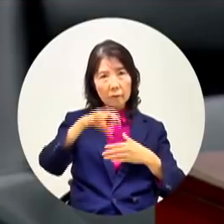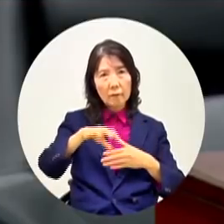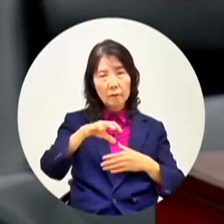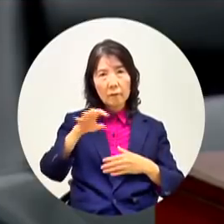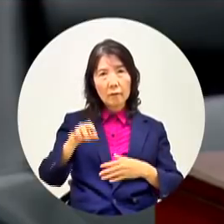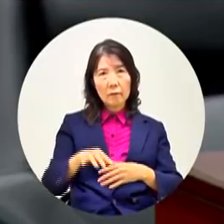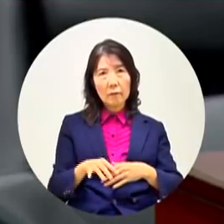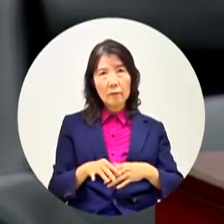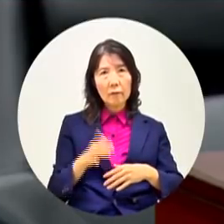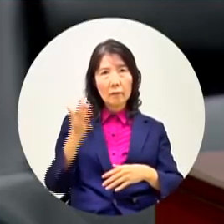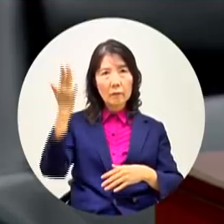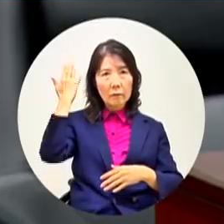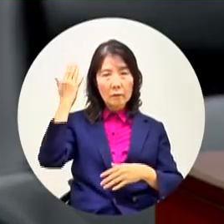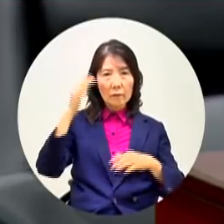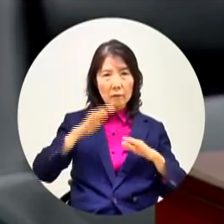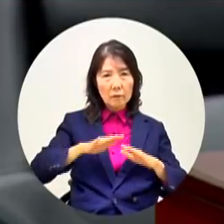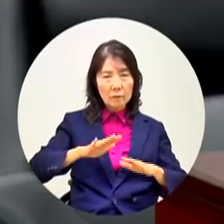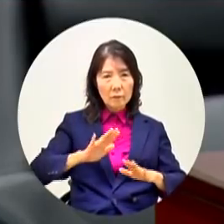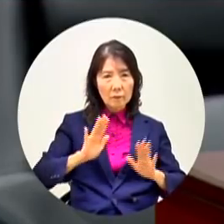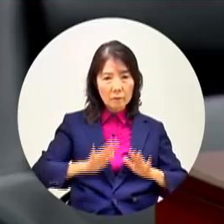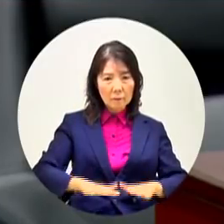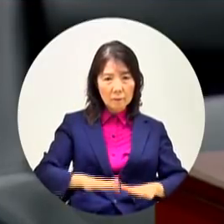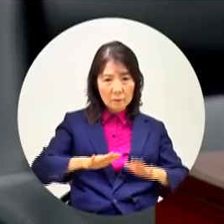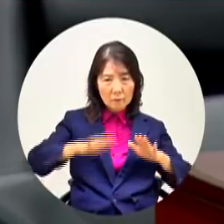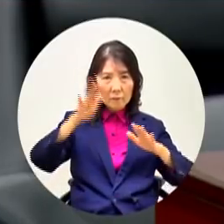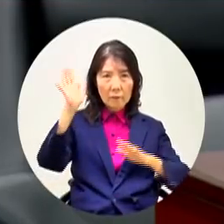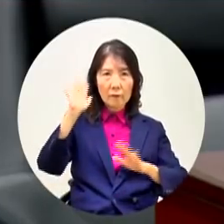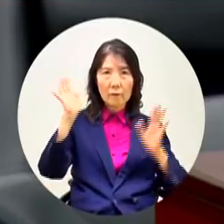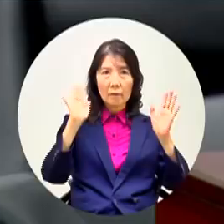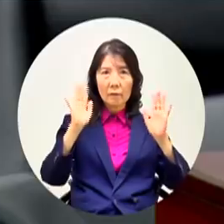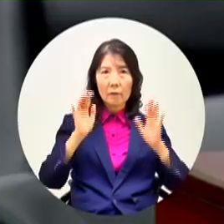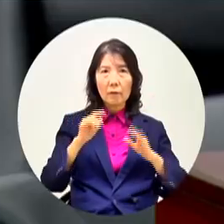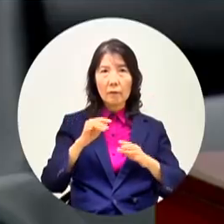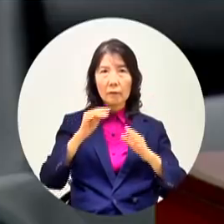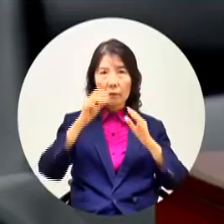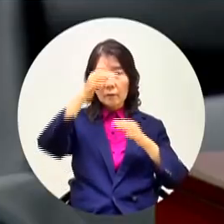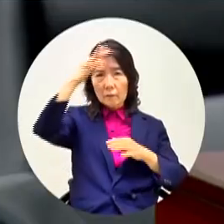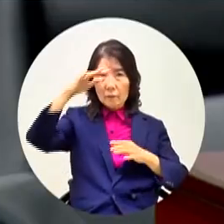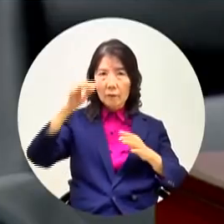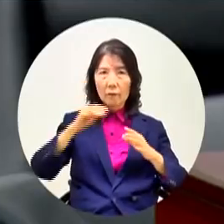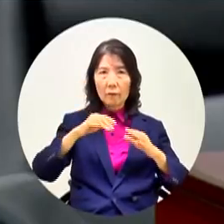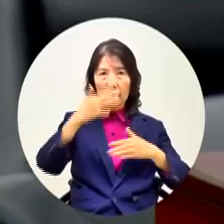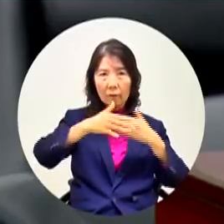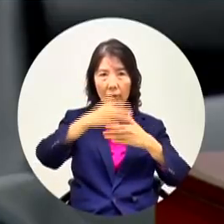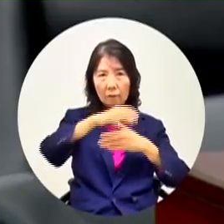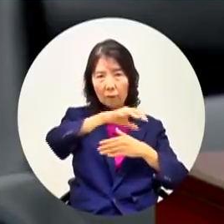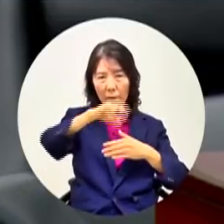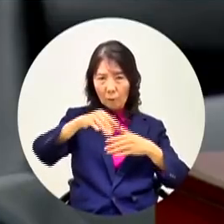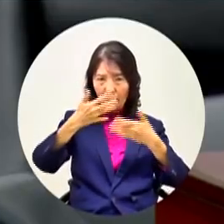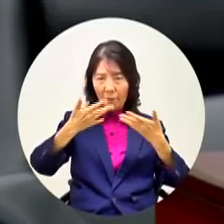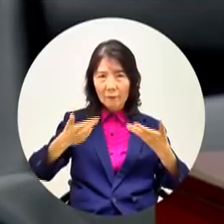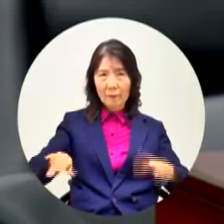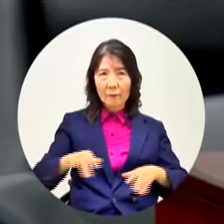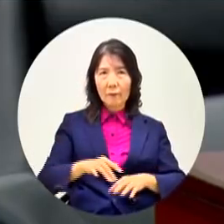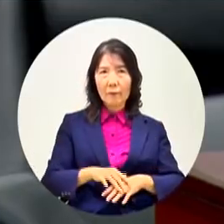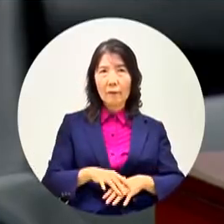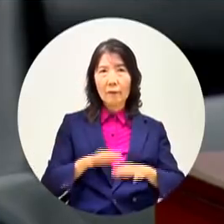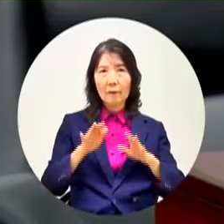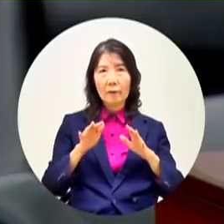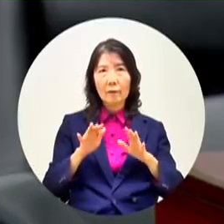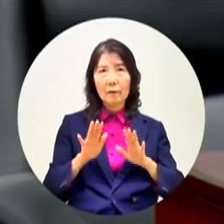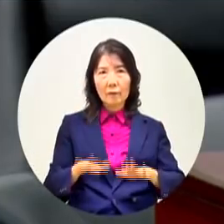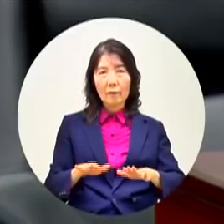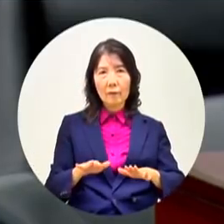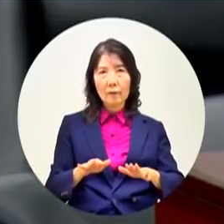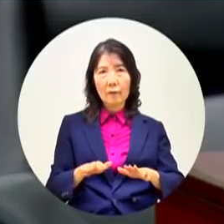阮做囡仔当中，有可能凤山的电影院是上侪间啦。到目前为止，咱的电影已经做到那个